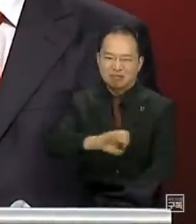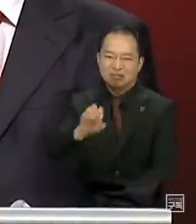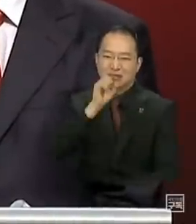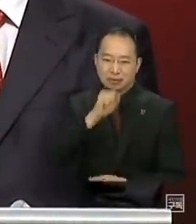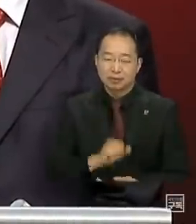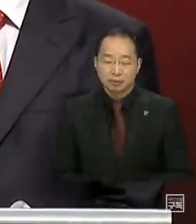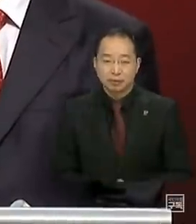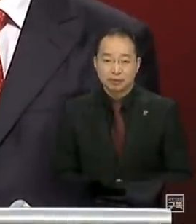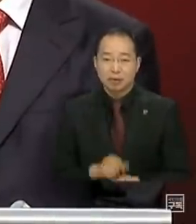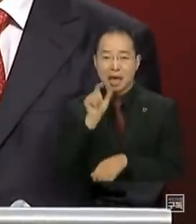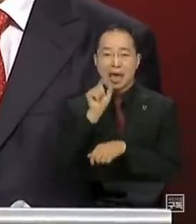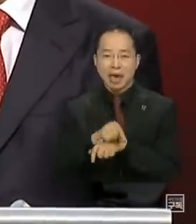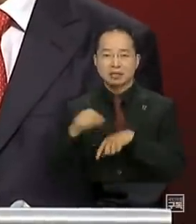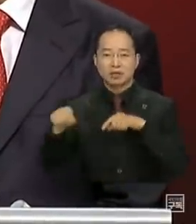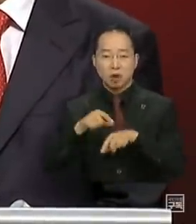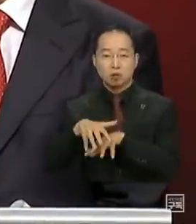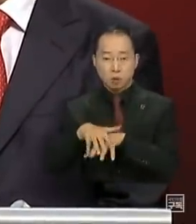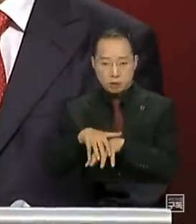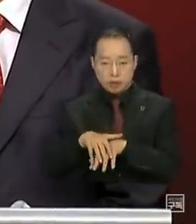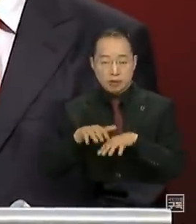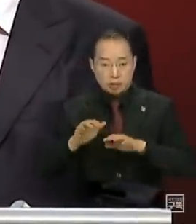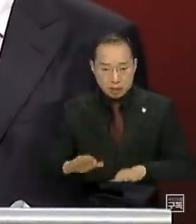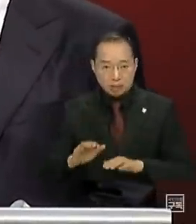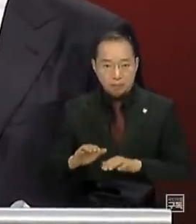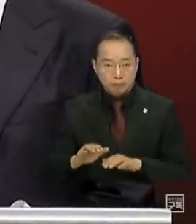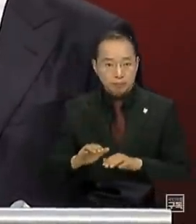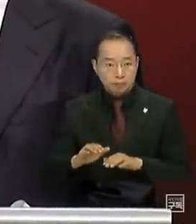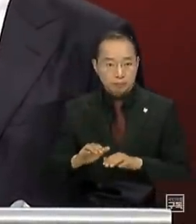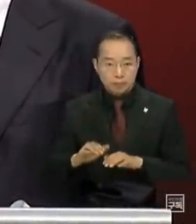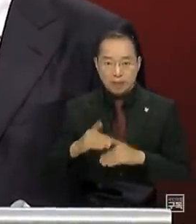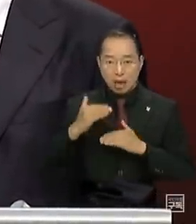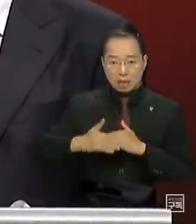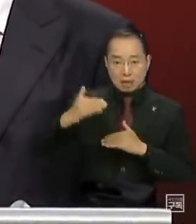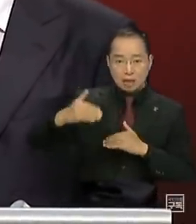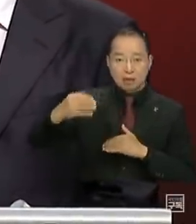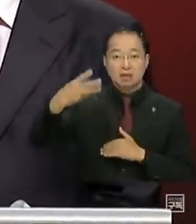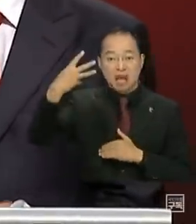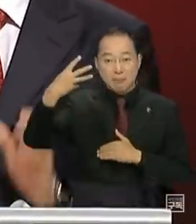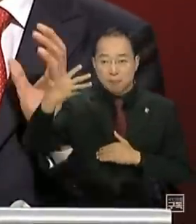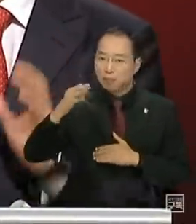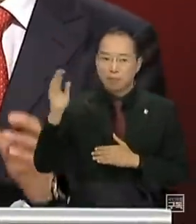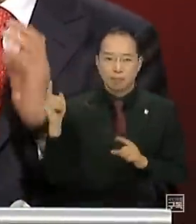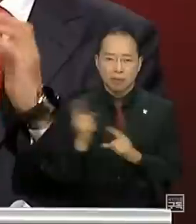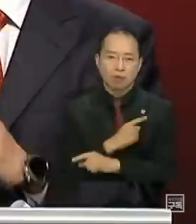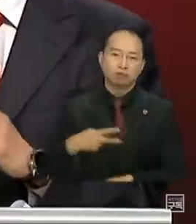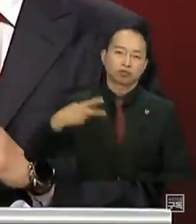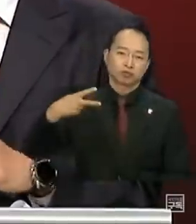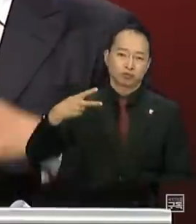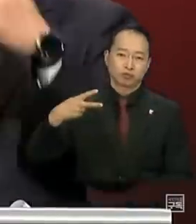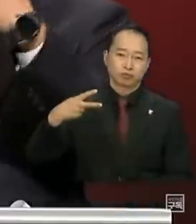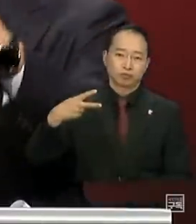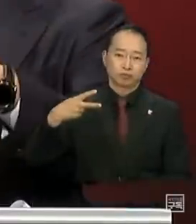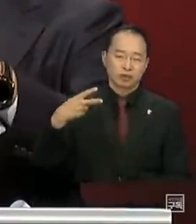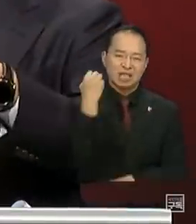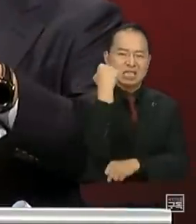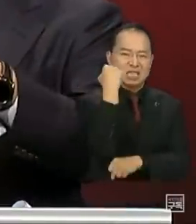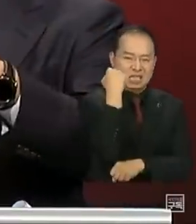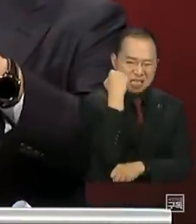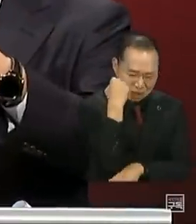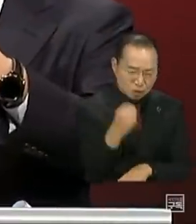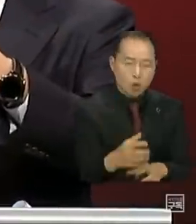행정 체계도 지금 3단계에서 2단계로 한번 바꿨으면 합니다. 기초 광역